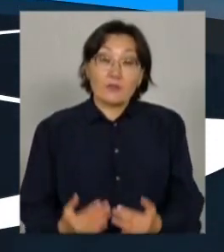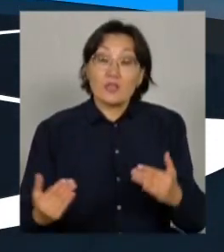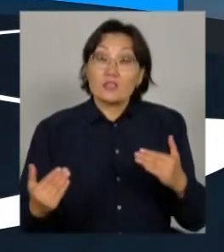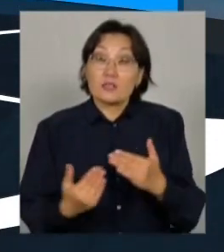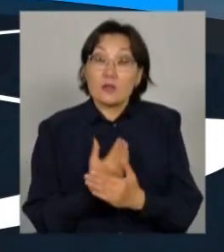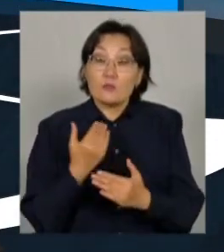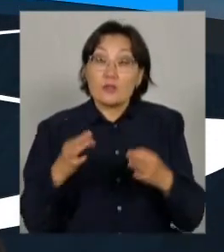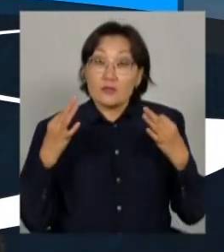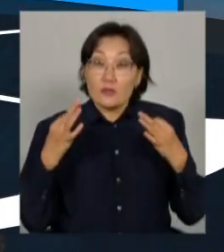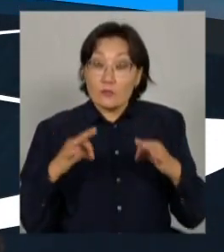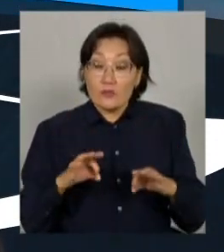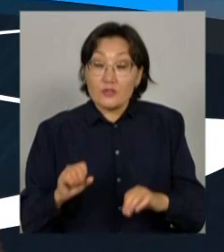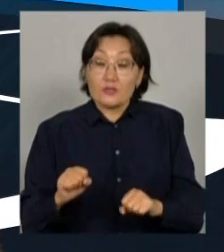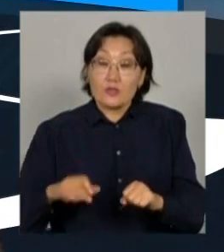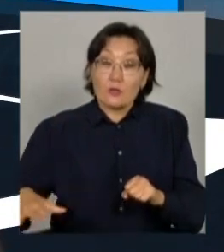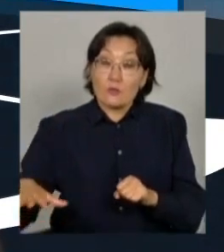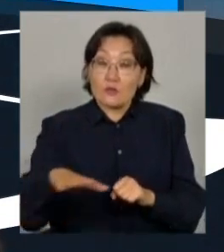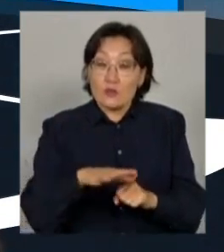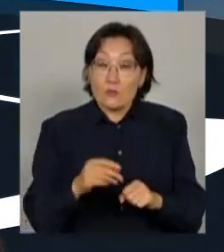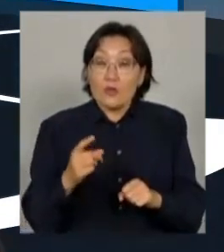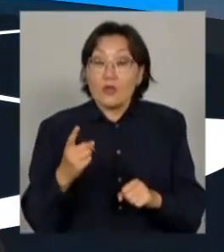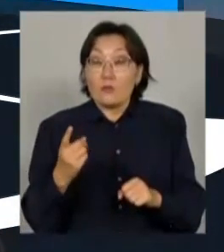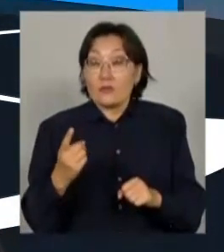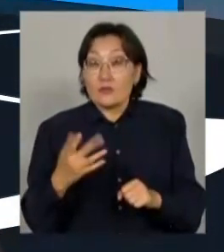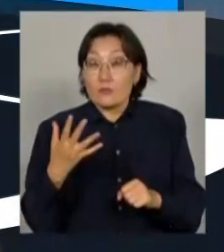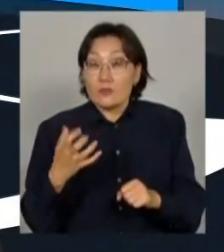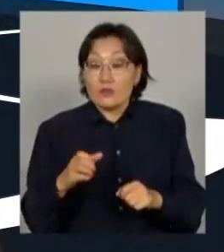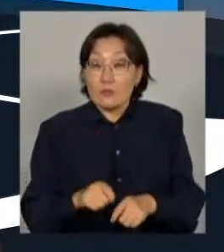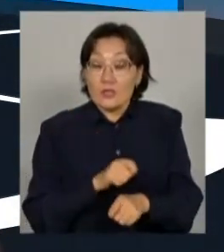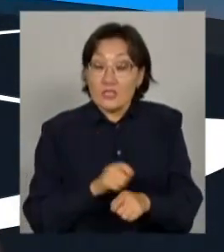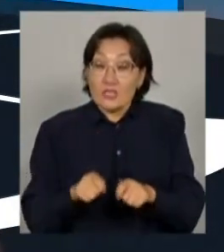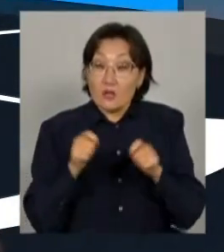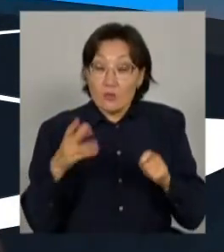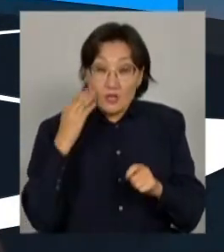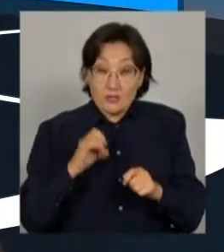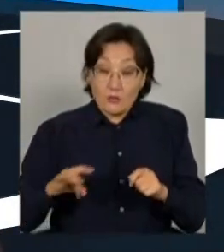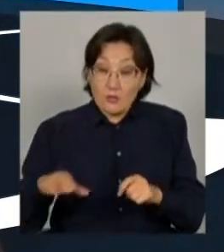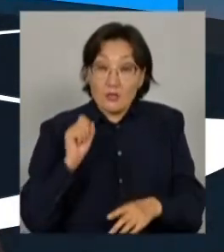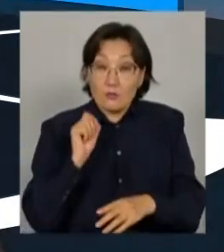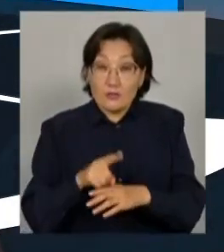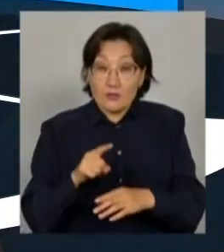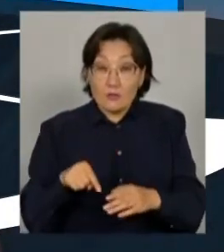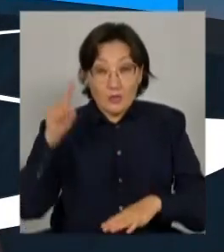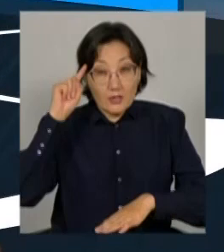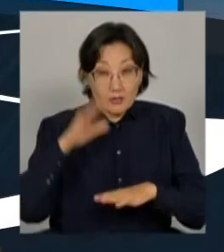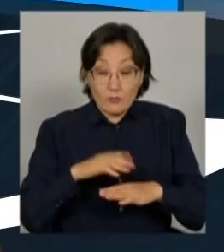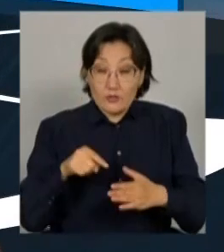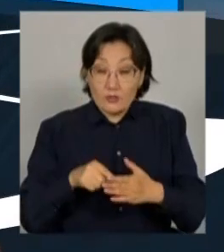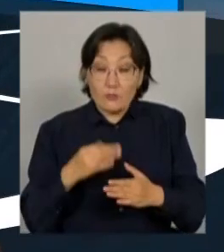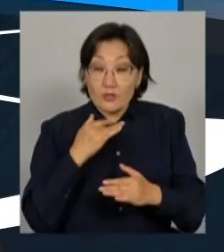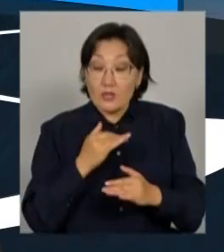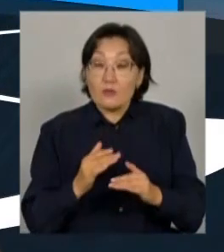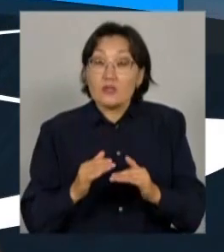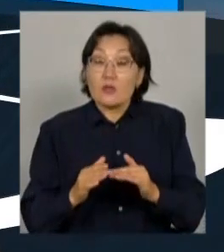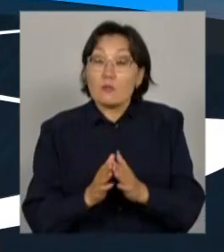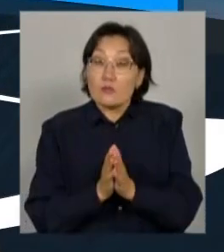Новая досуговая зона протяженностью почти в 0,5 километра открылась в Алатауском районе Алматы по поручению акима города и многочисленным просьбам